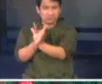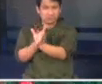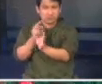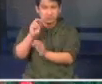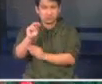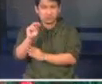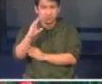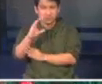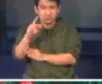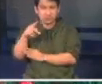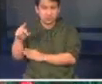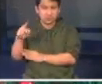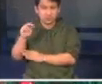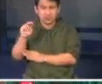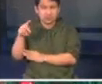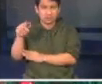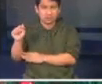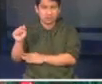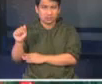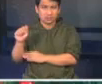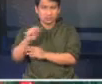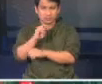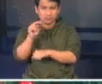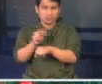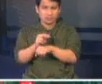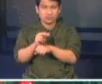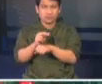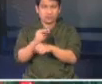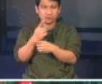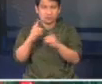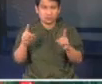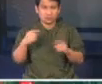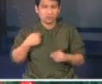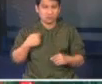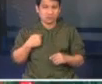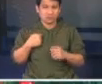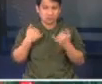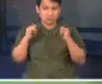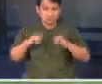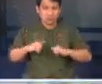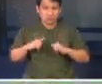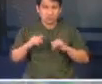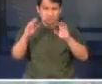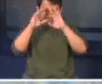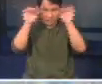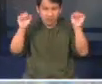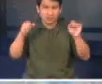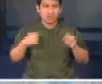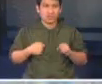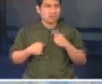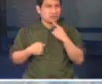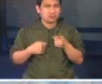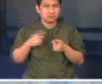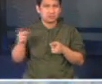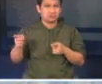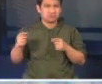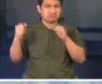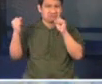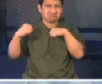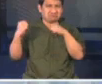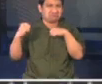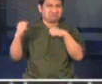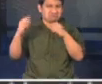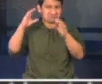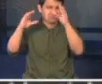Philippines o CPP at maging sa National Democratic Front habang siya'y nakaupo sa pwesto. Sinabi ng Pangulo na hindi sila